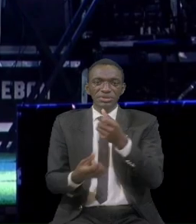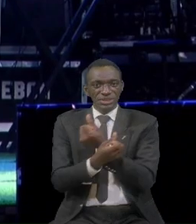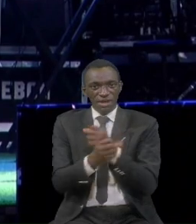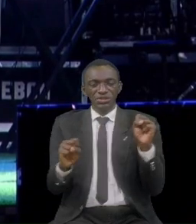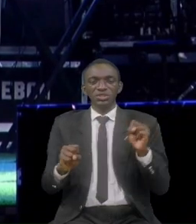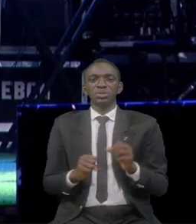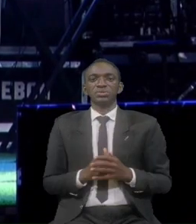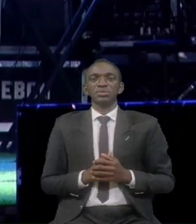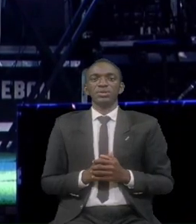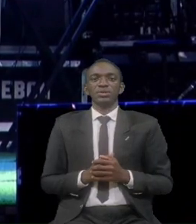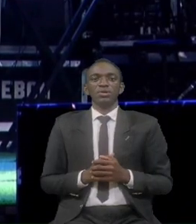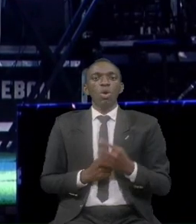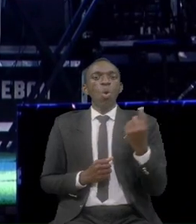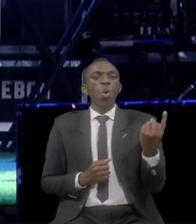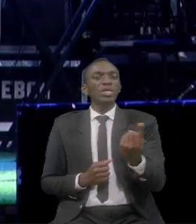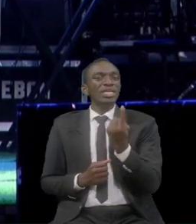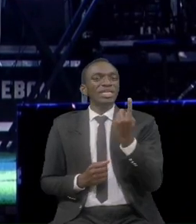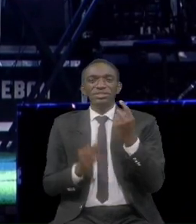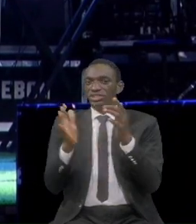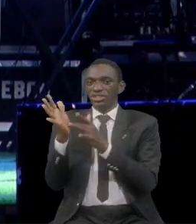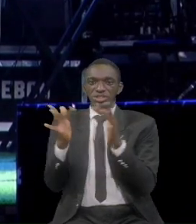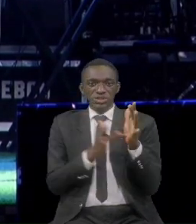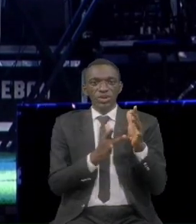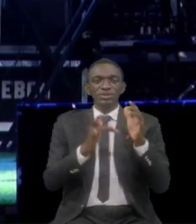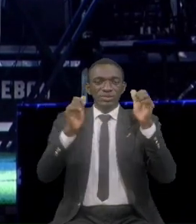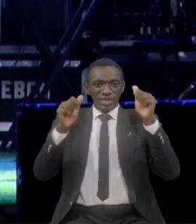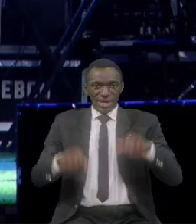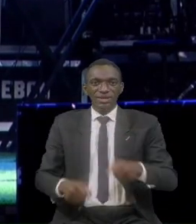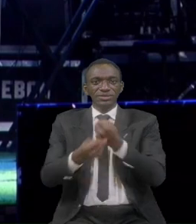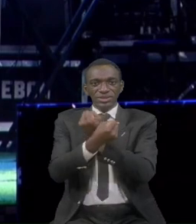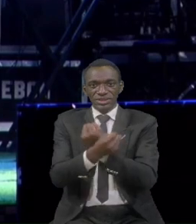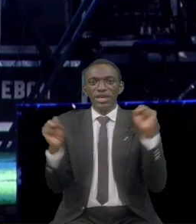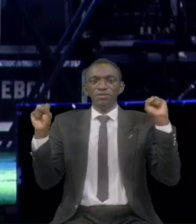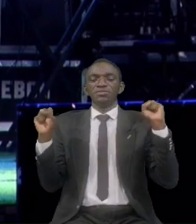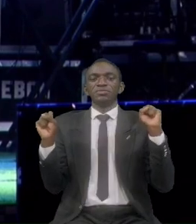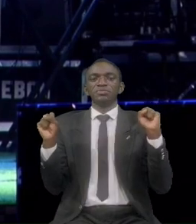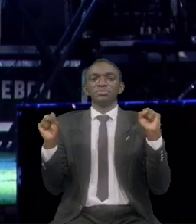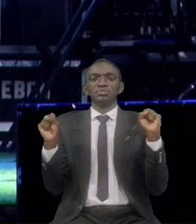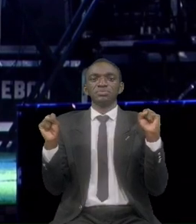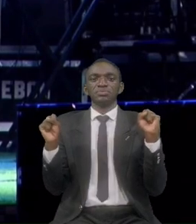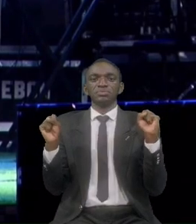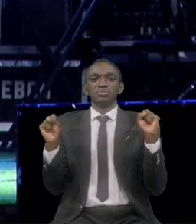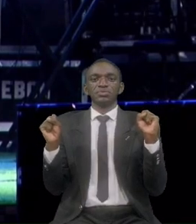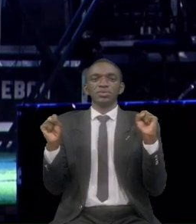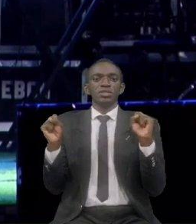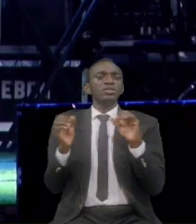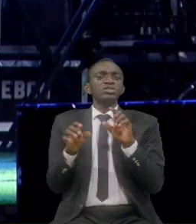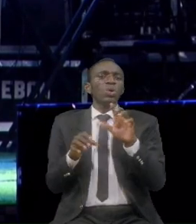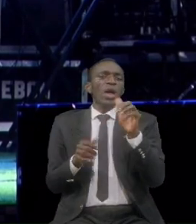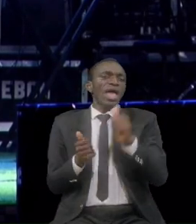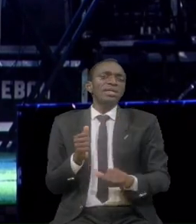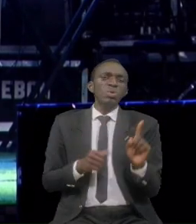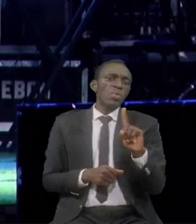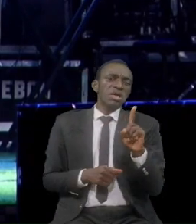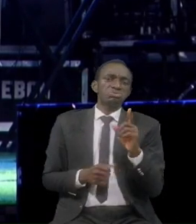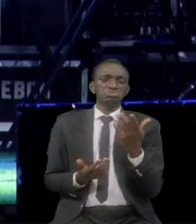Only Jesus can save. Si Jesus lamang ang makaluwas. So wherever you are, maskin asa ka